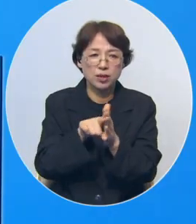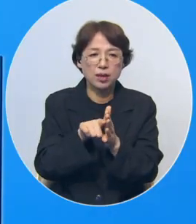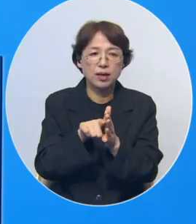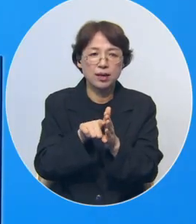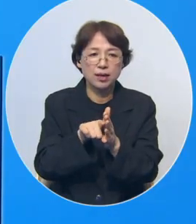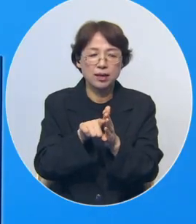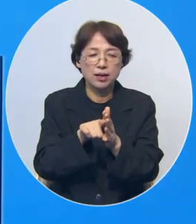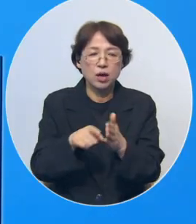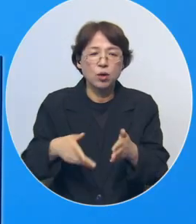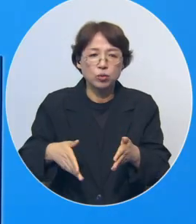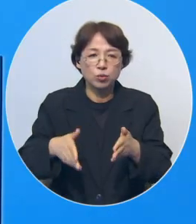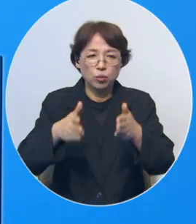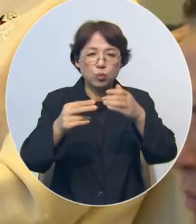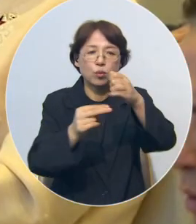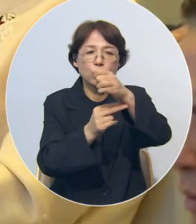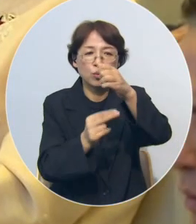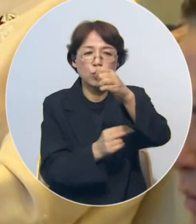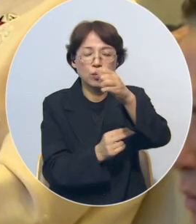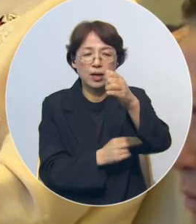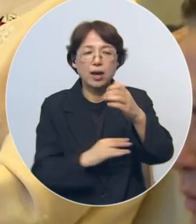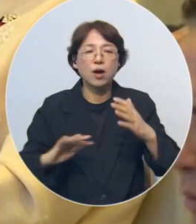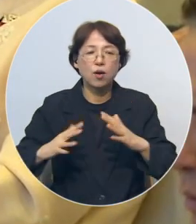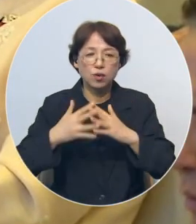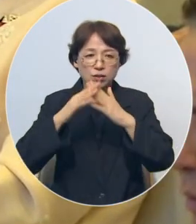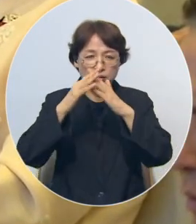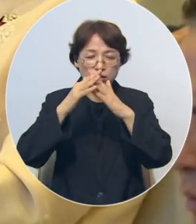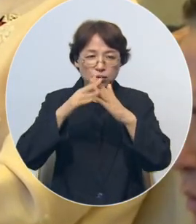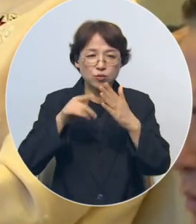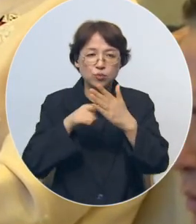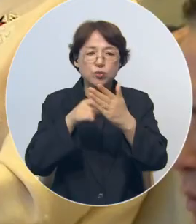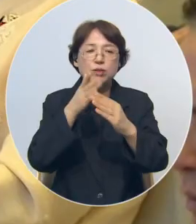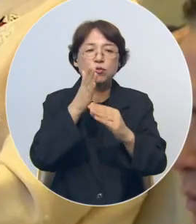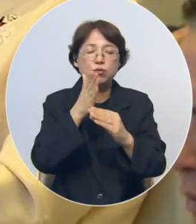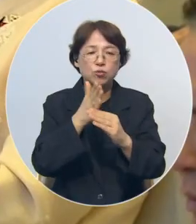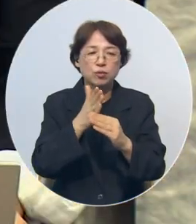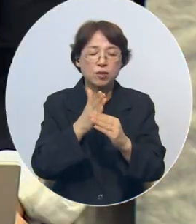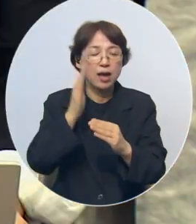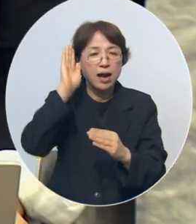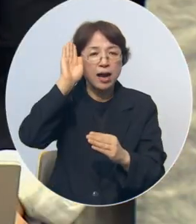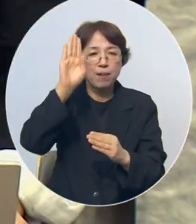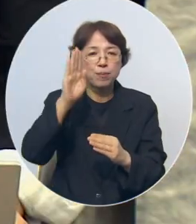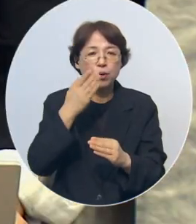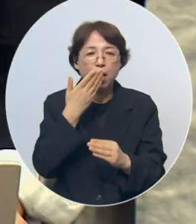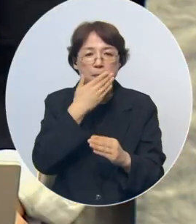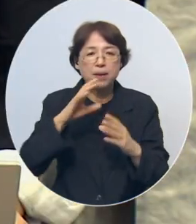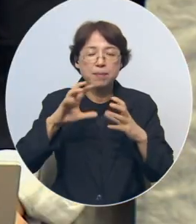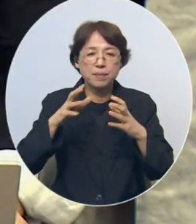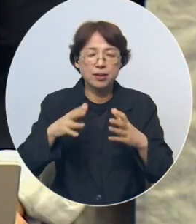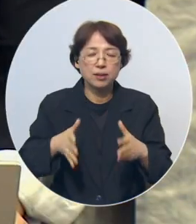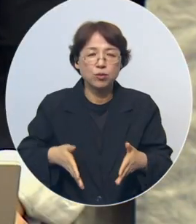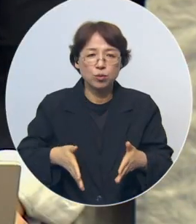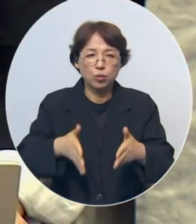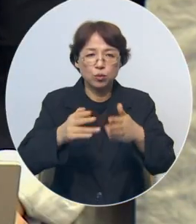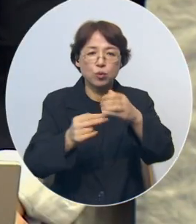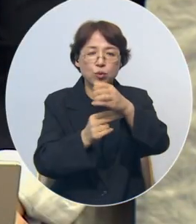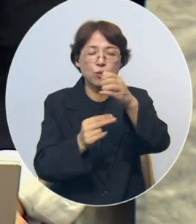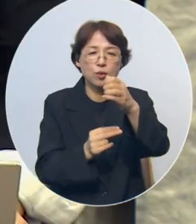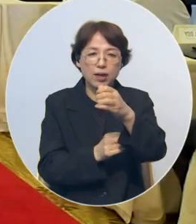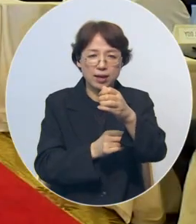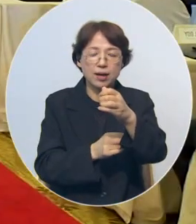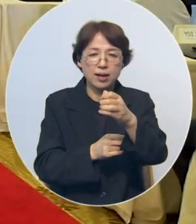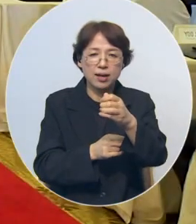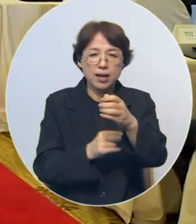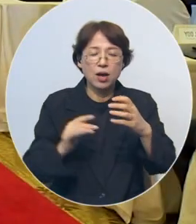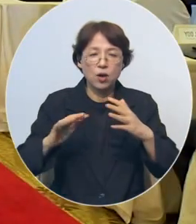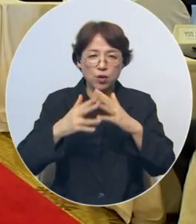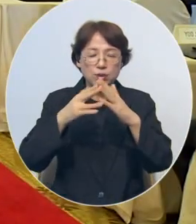BBM과 같은 대규모 인프라 개발 정책을 추진하고 있는데, 앞으로도 필리핀의 도로, 교량 등 인프라 확충 사업에